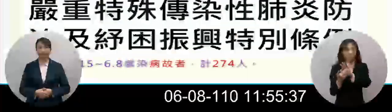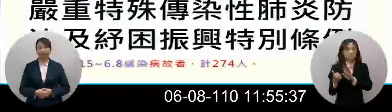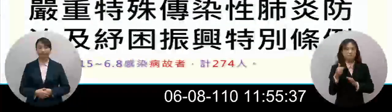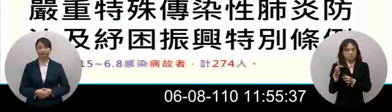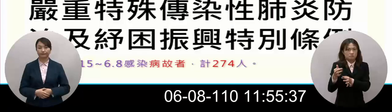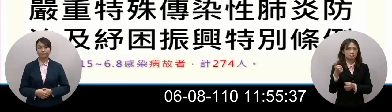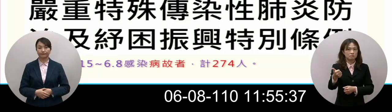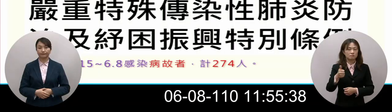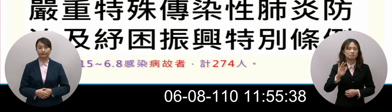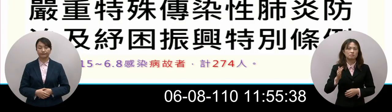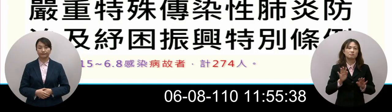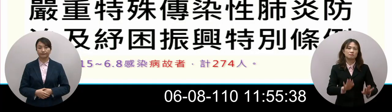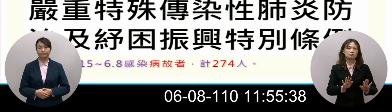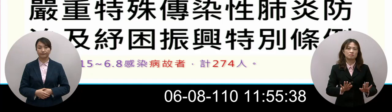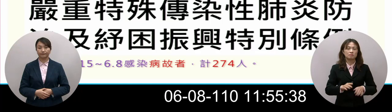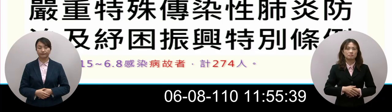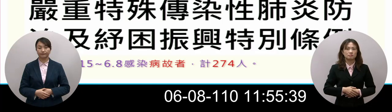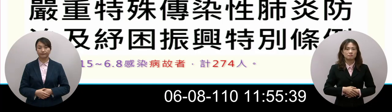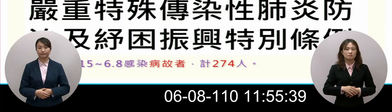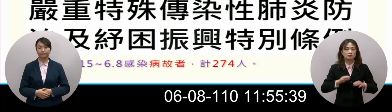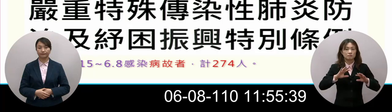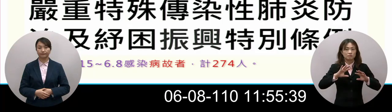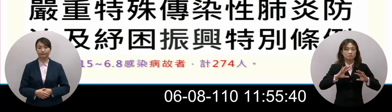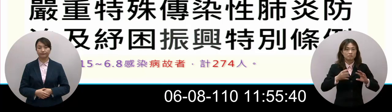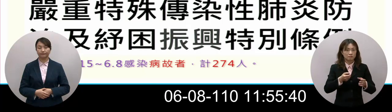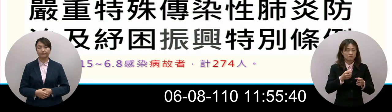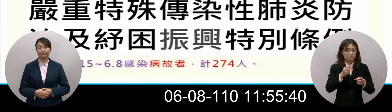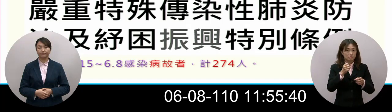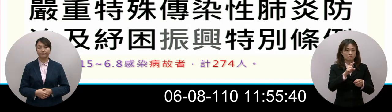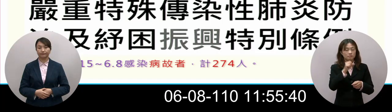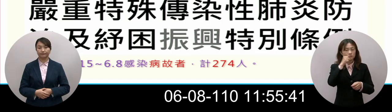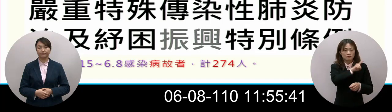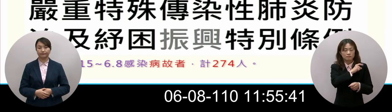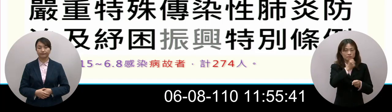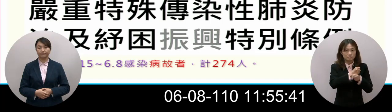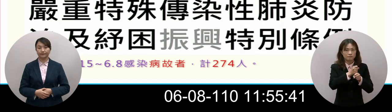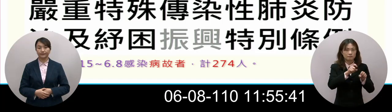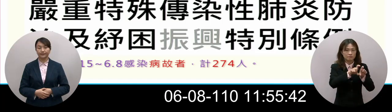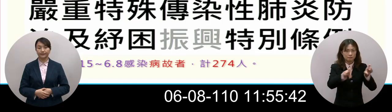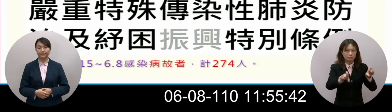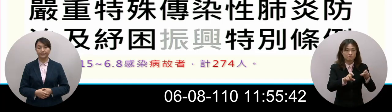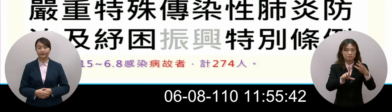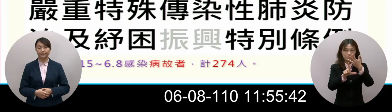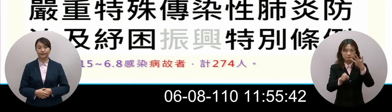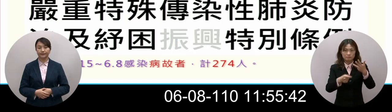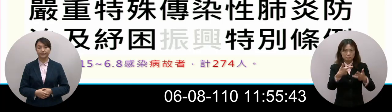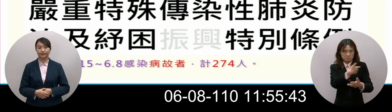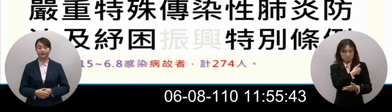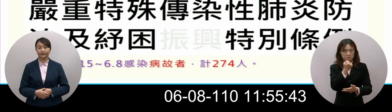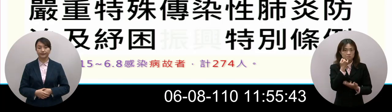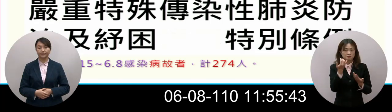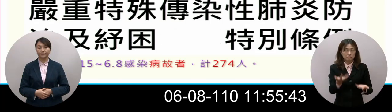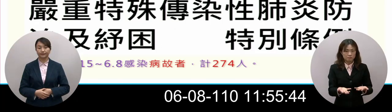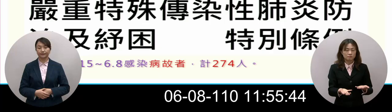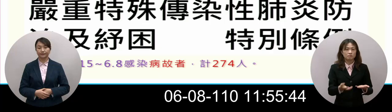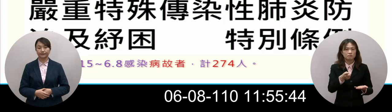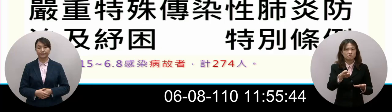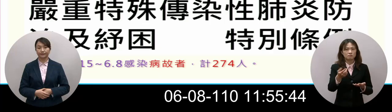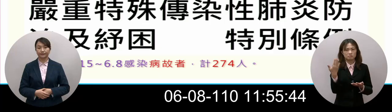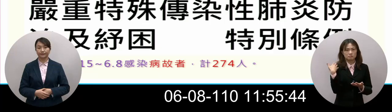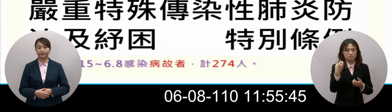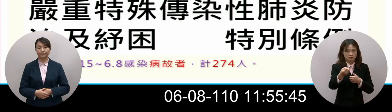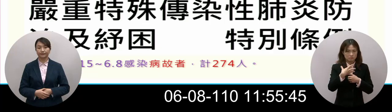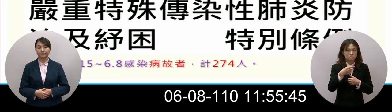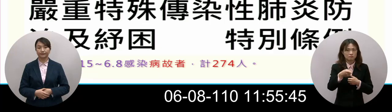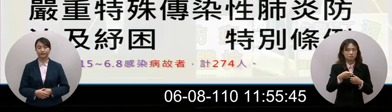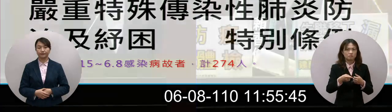考验在于，第一个国产疫苗8月能不能真的提供给国人打？那之前您有回答，大概有一部分